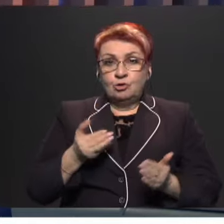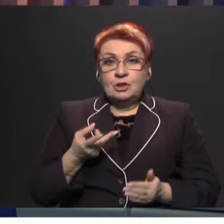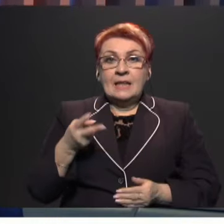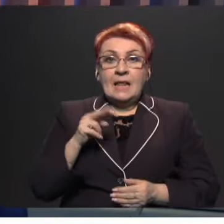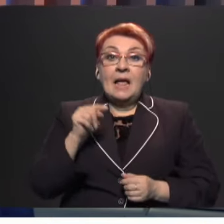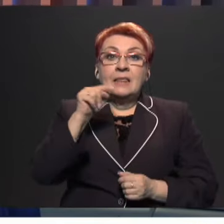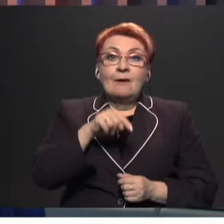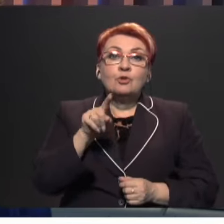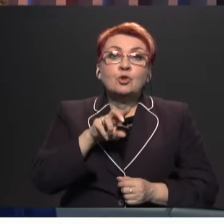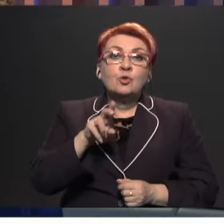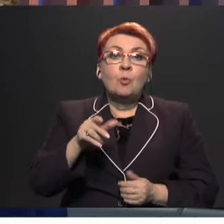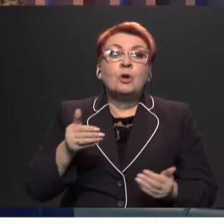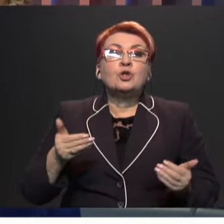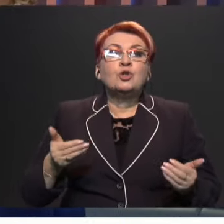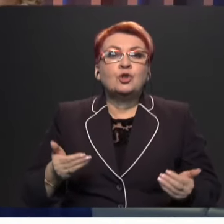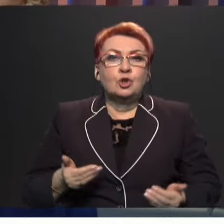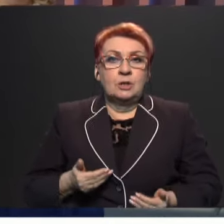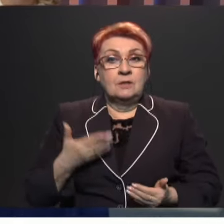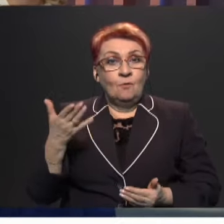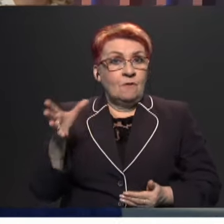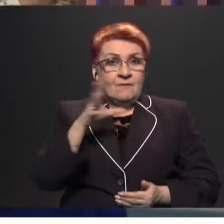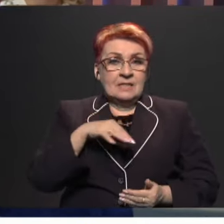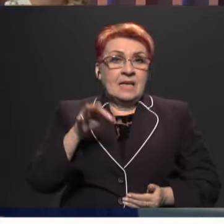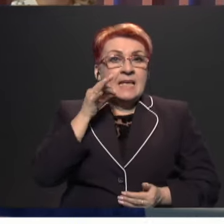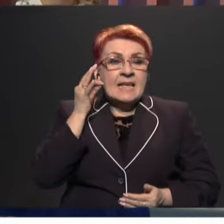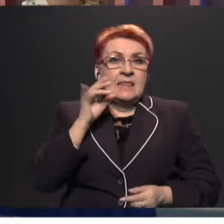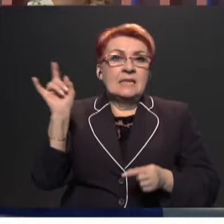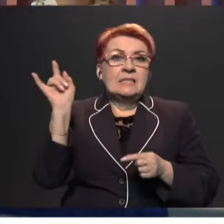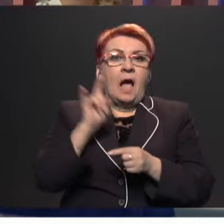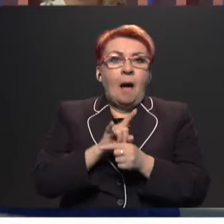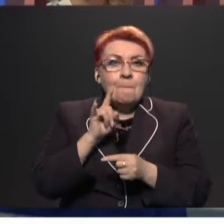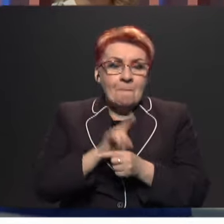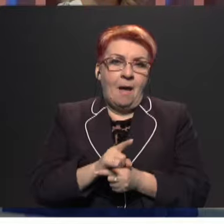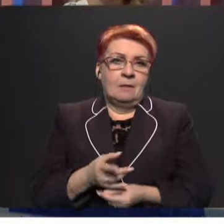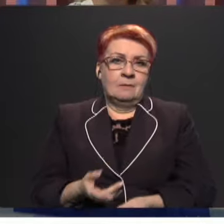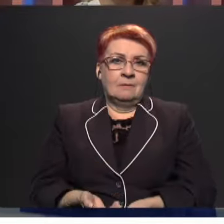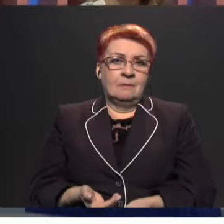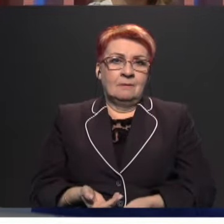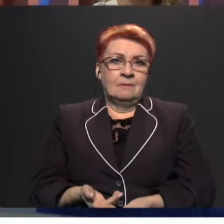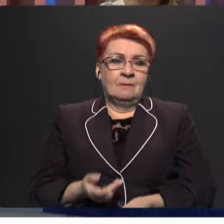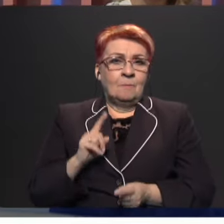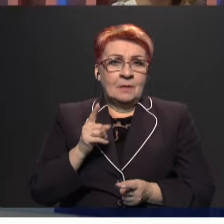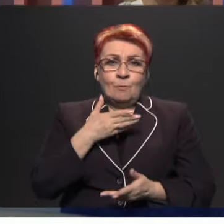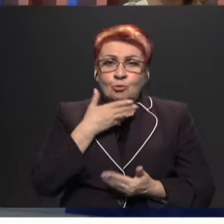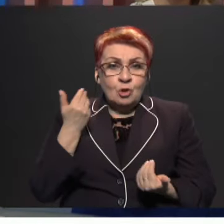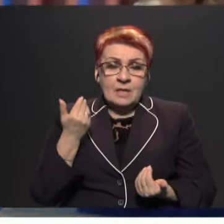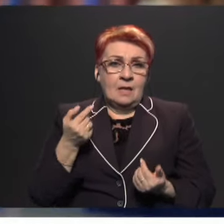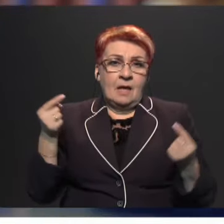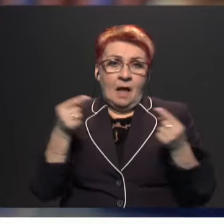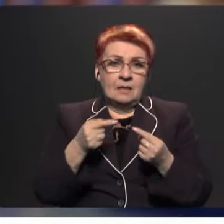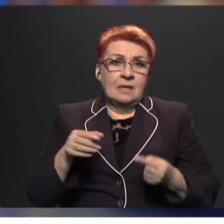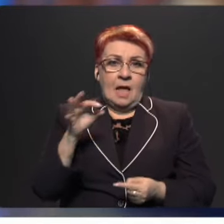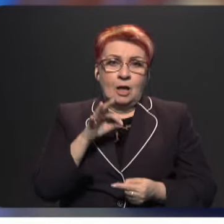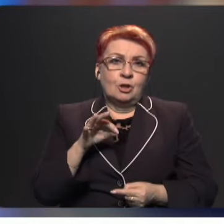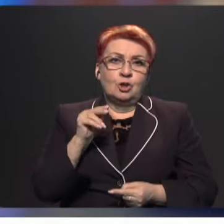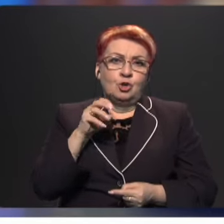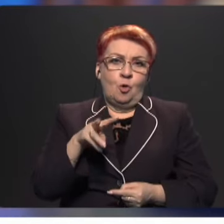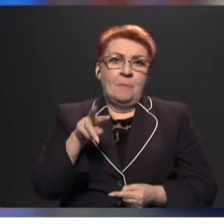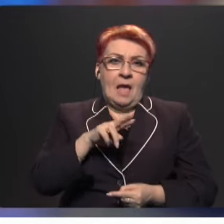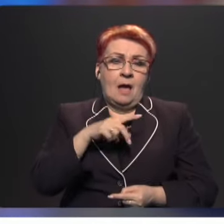того, чтобы жить. Везде вот хитрость и обман. Почему? Потому что нету вот конкретного, о чем я говорил,